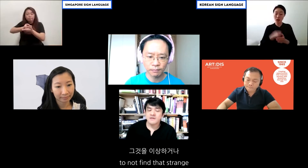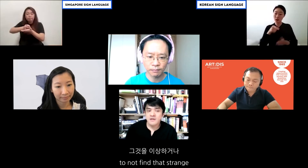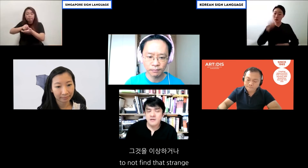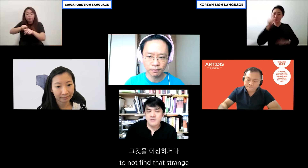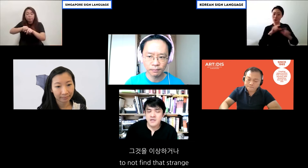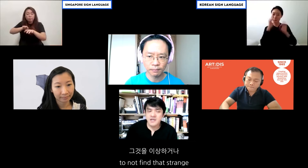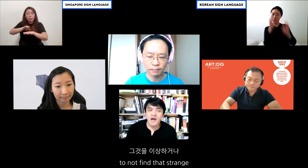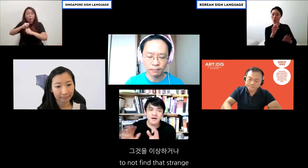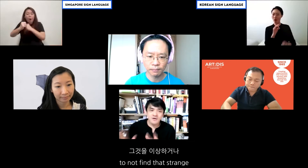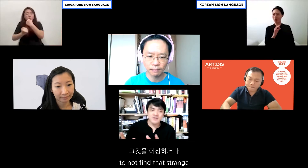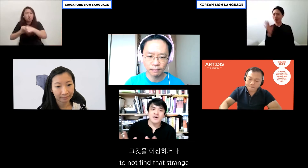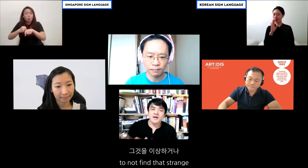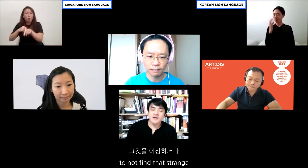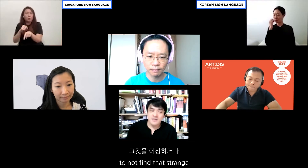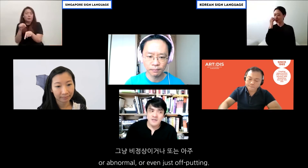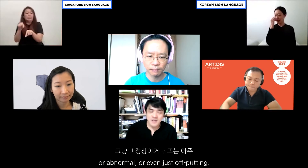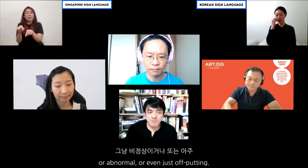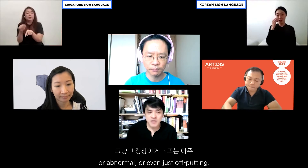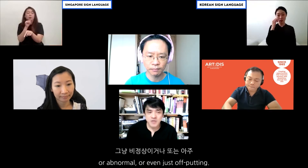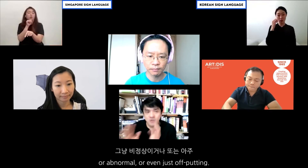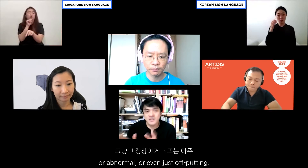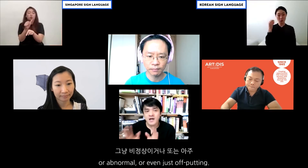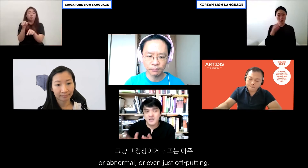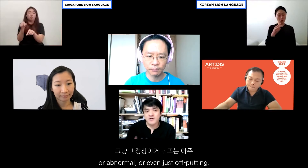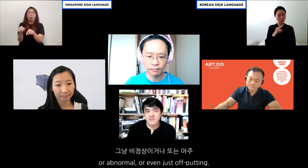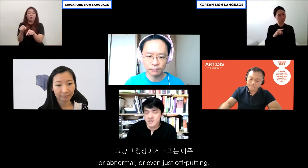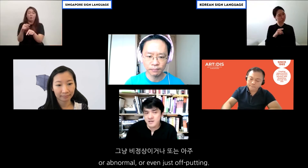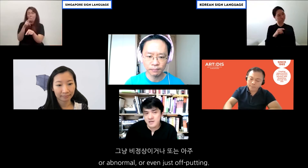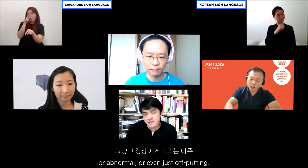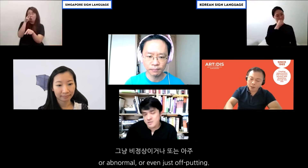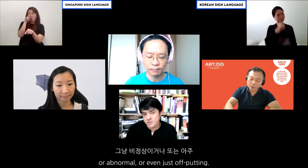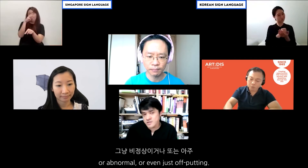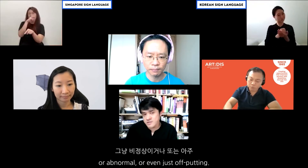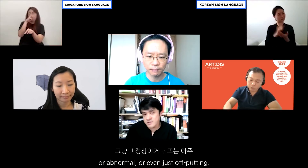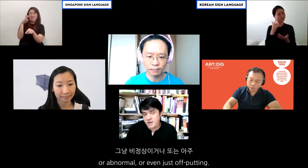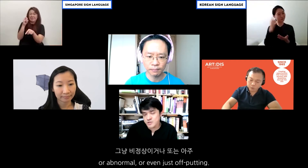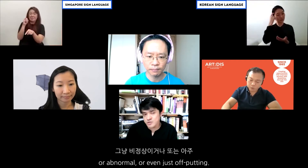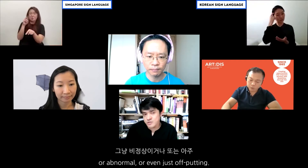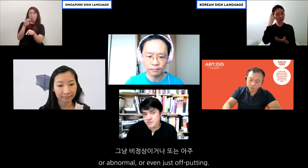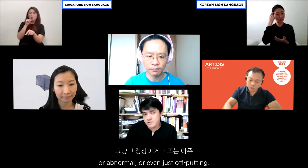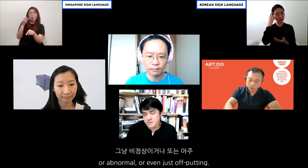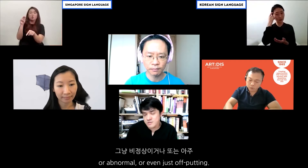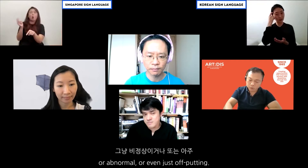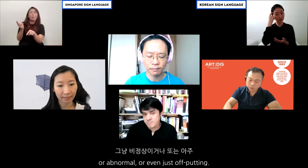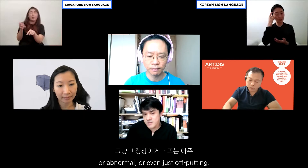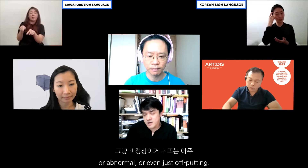그것을 이상하거나 그냥 비정상이거나 또는 아주